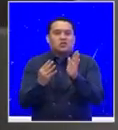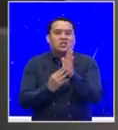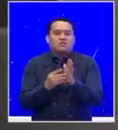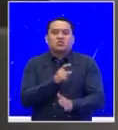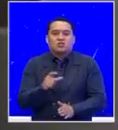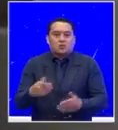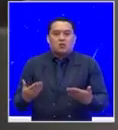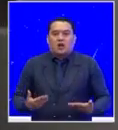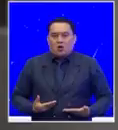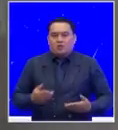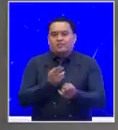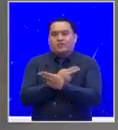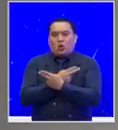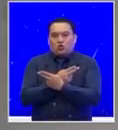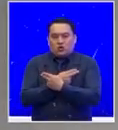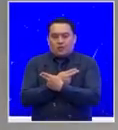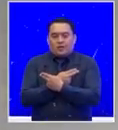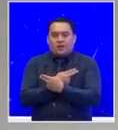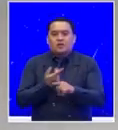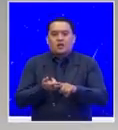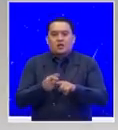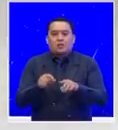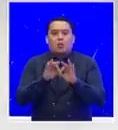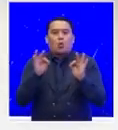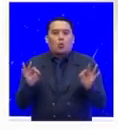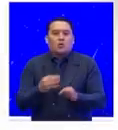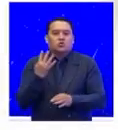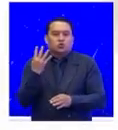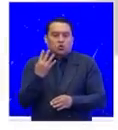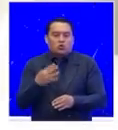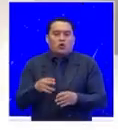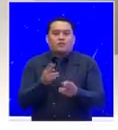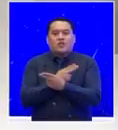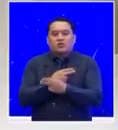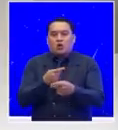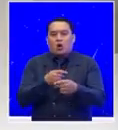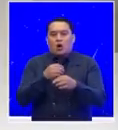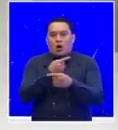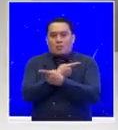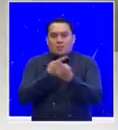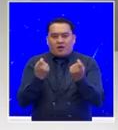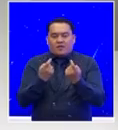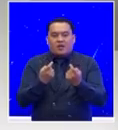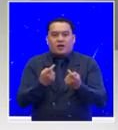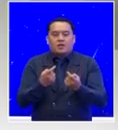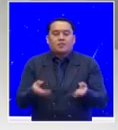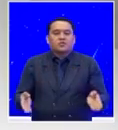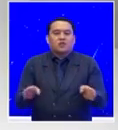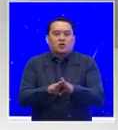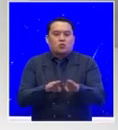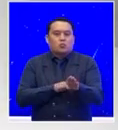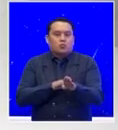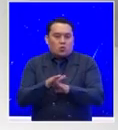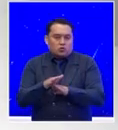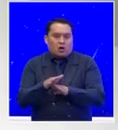человек, проживающих в дачных массивах. Таким образом, территория 4 дачных сообществ объявлена карантинной зоной с повышенными мерами